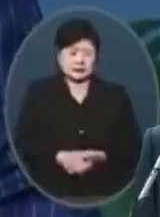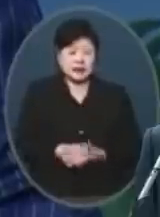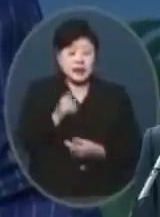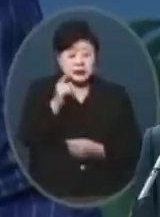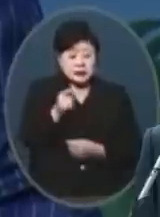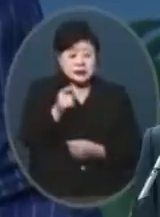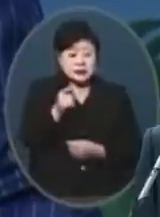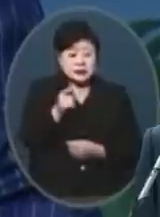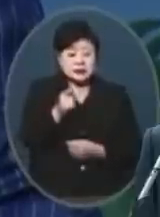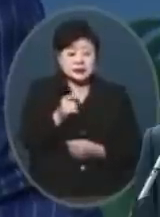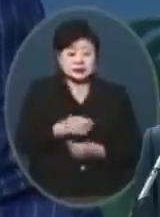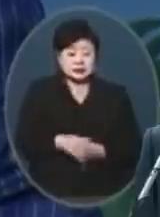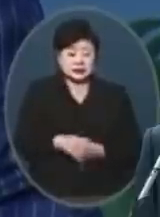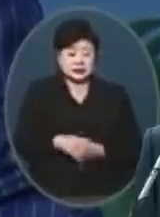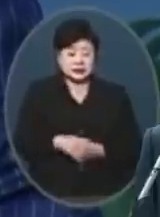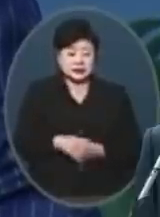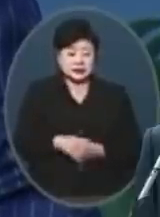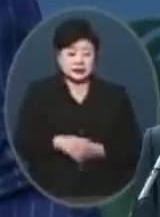그